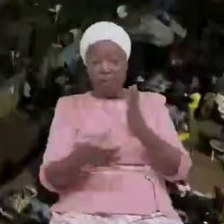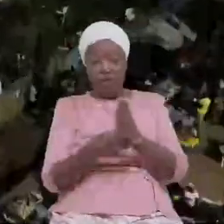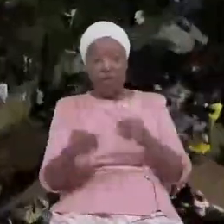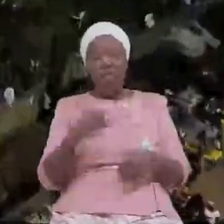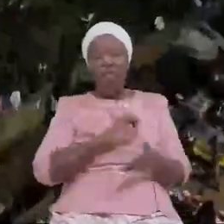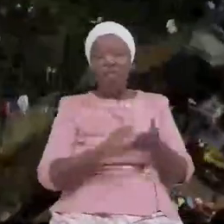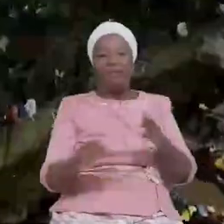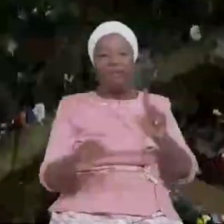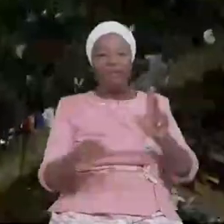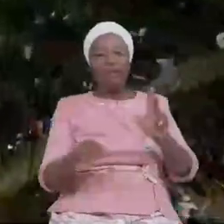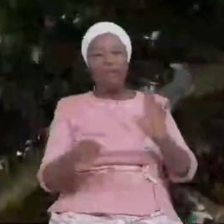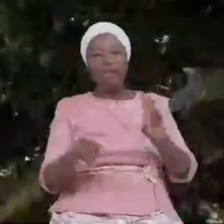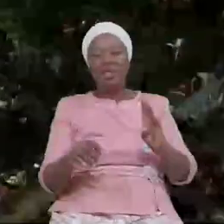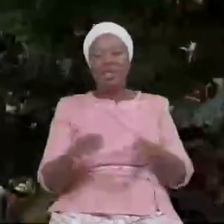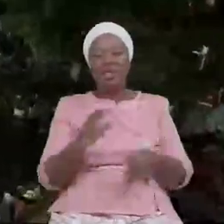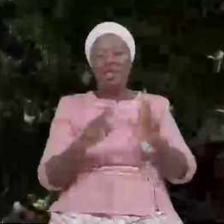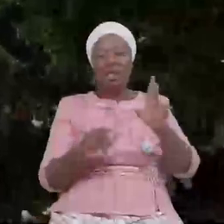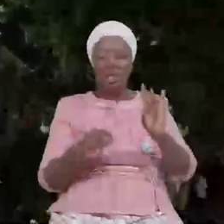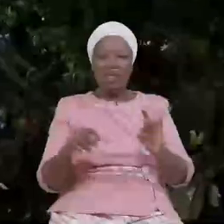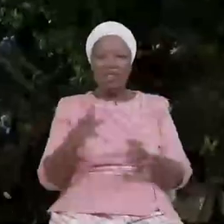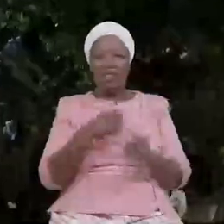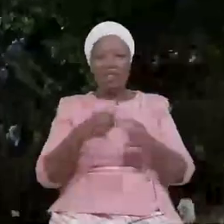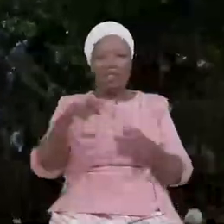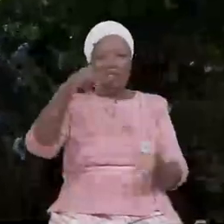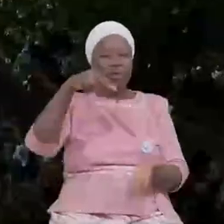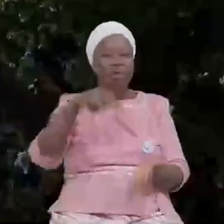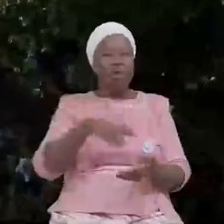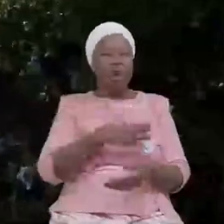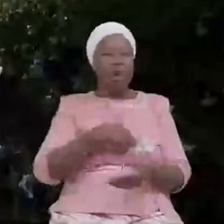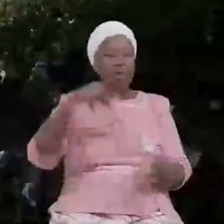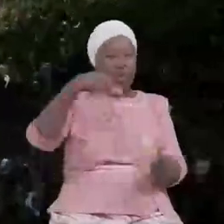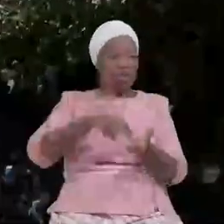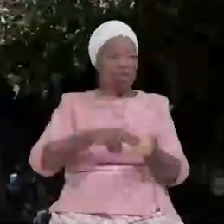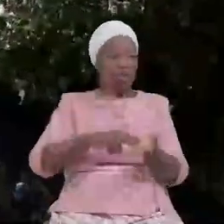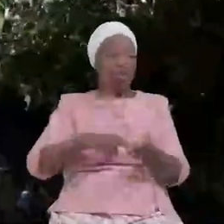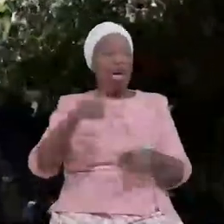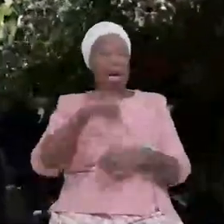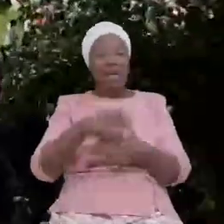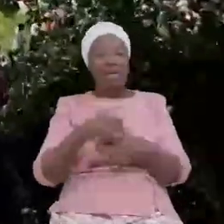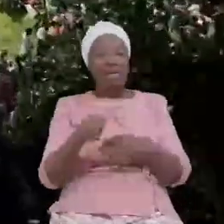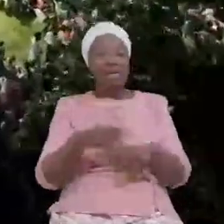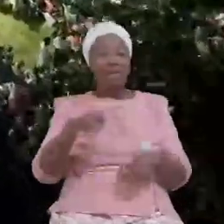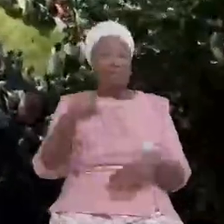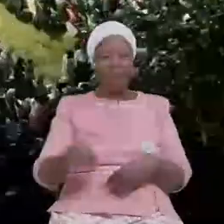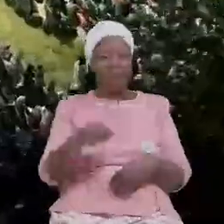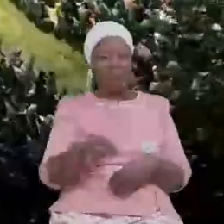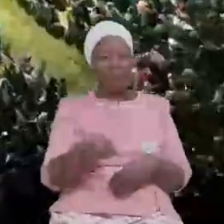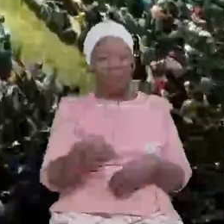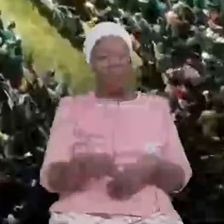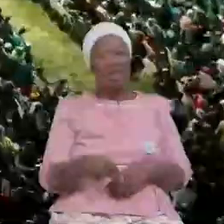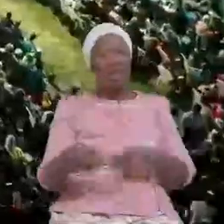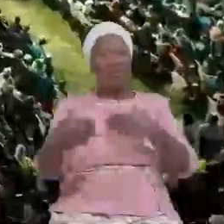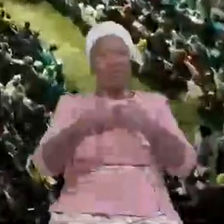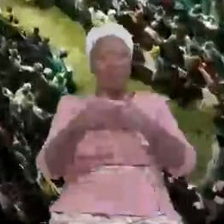derrière au pied de Jésus. Elle pleurait. Et